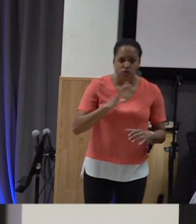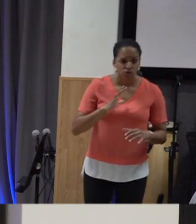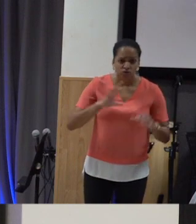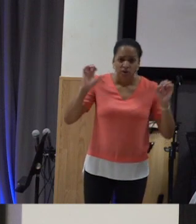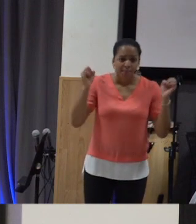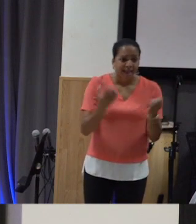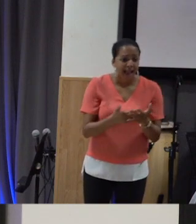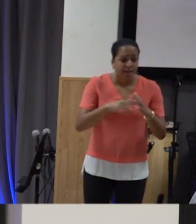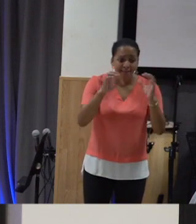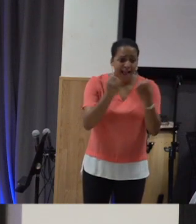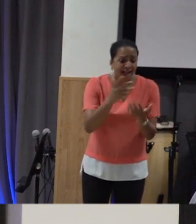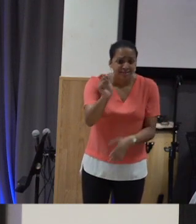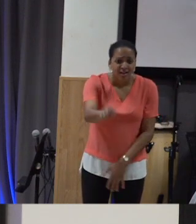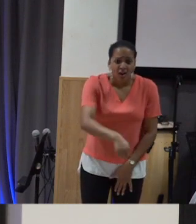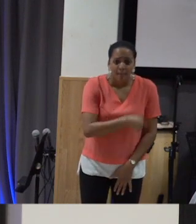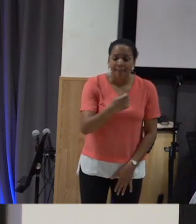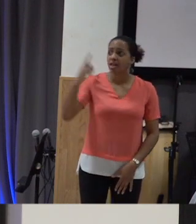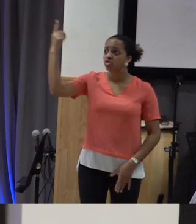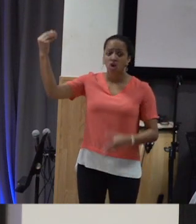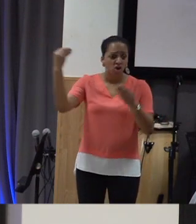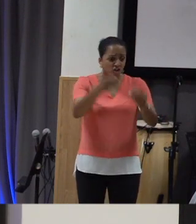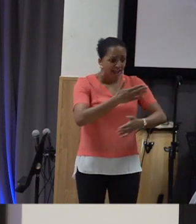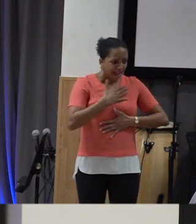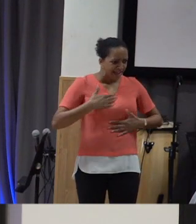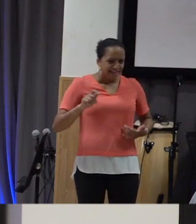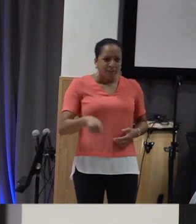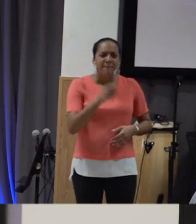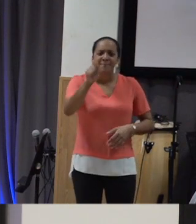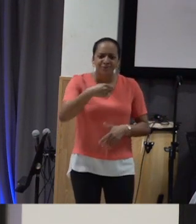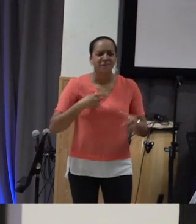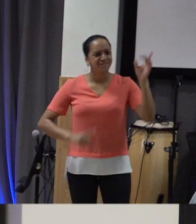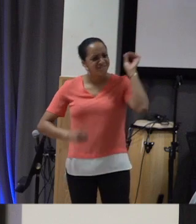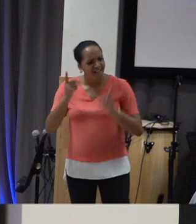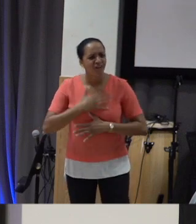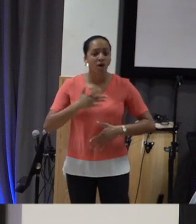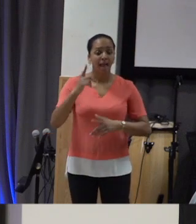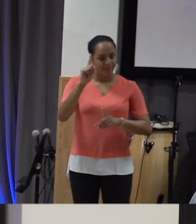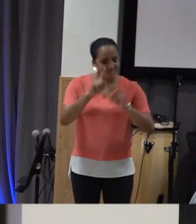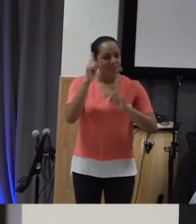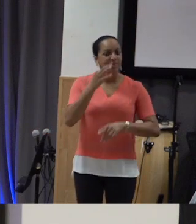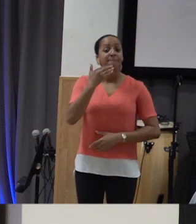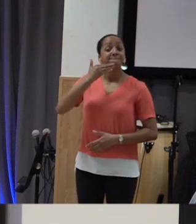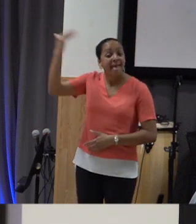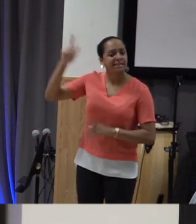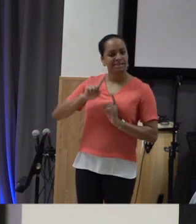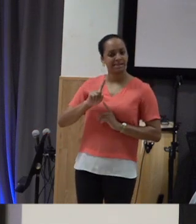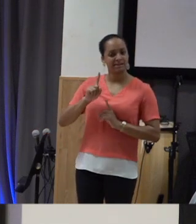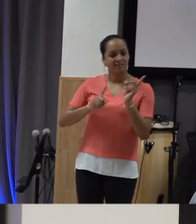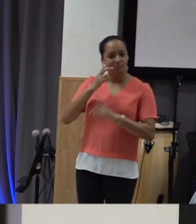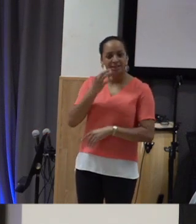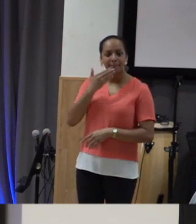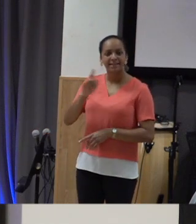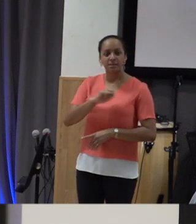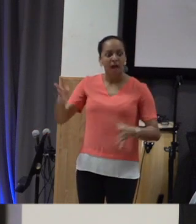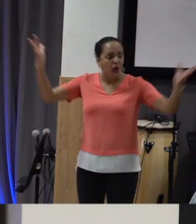et lorsque Dieu guérit, c'est normal. Alors bien sûr qu'on est content, on fait la fête, on rend grâce à Dieu, etc. Alléluia. Mais pourquoi est-ce qu'on s'exclame comme ça?